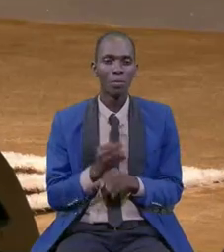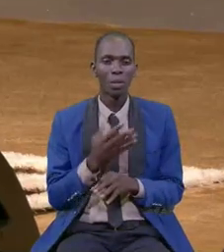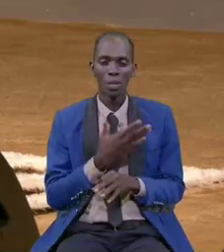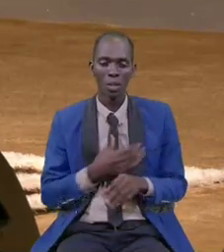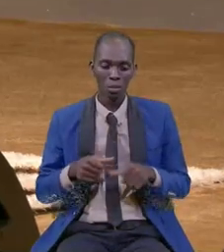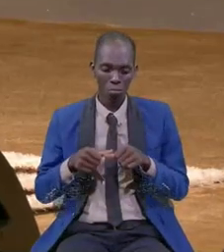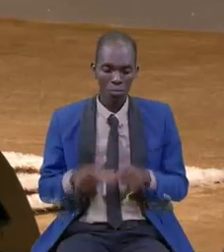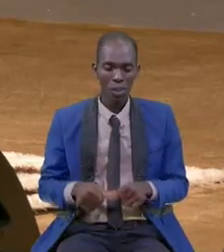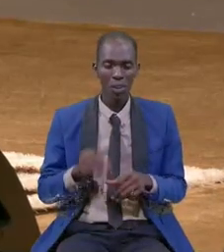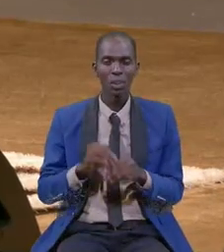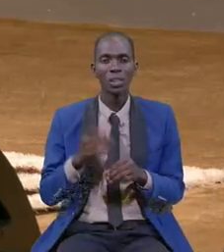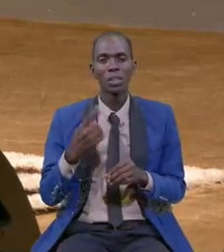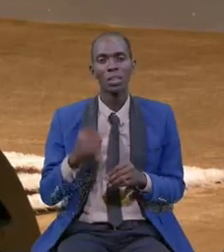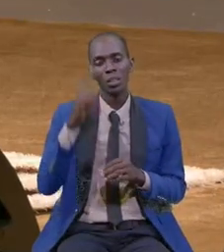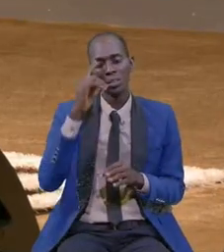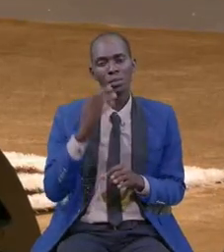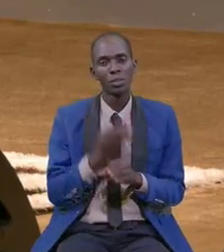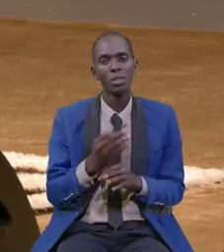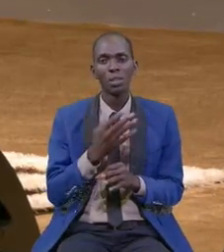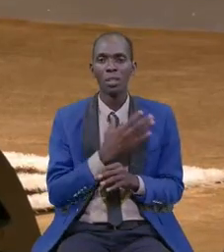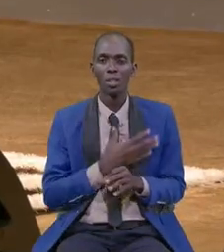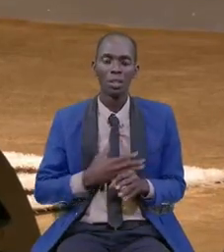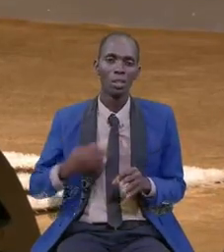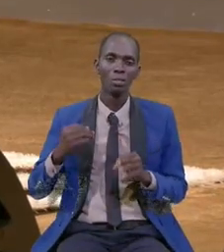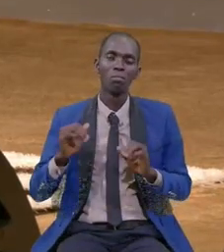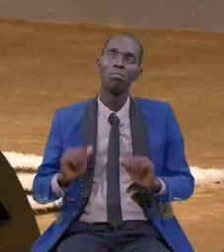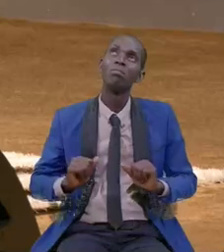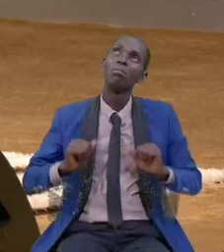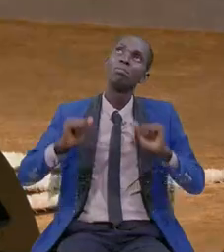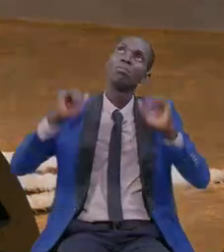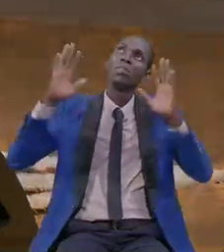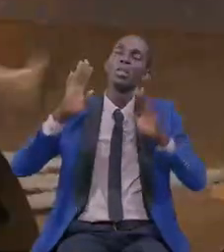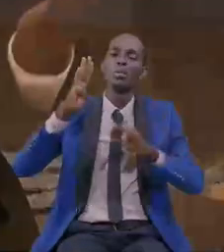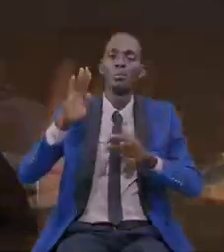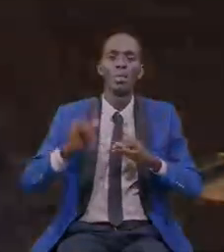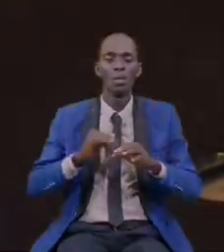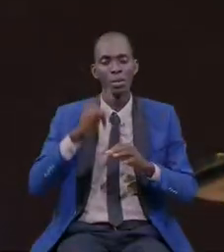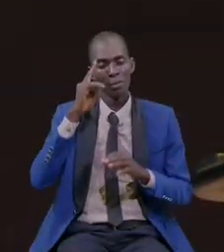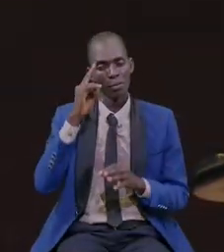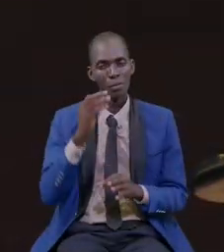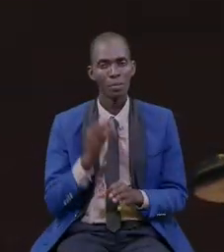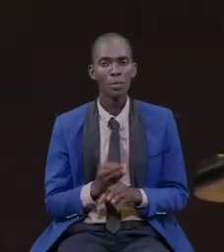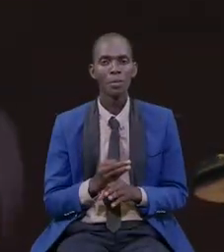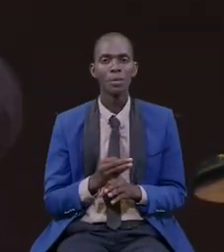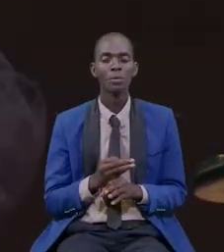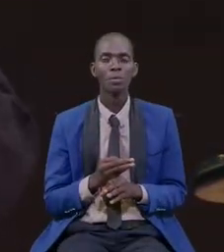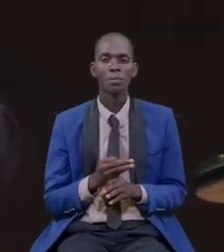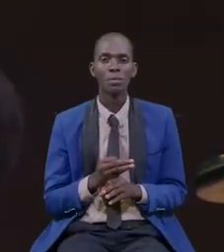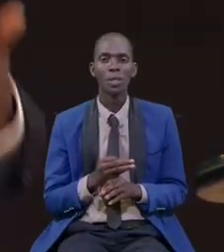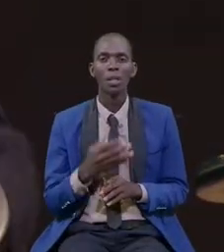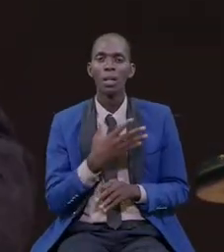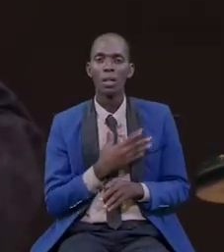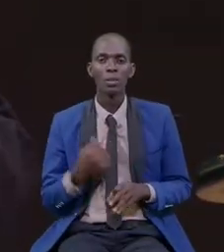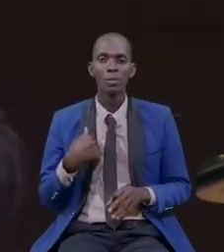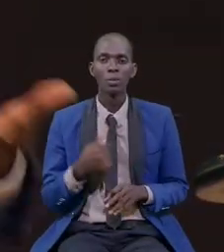toute choses consécration par la foi soumission par la foi abandon par la foi et nous